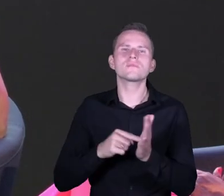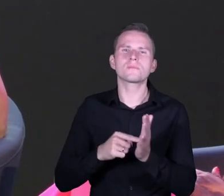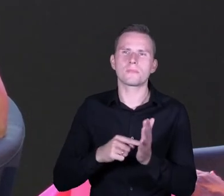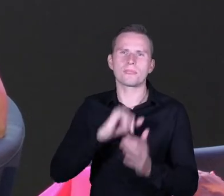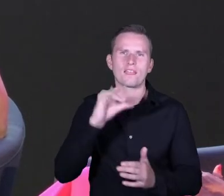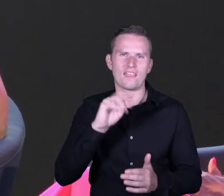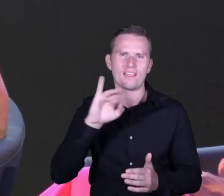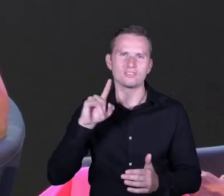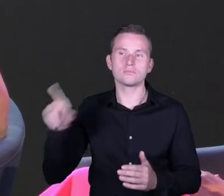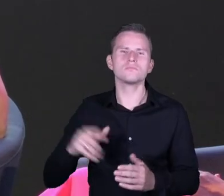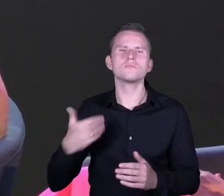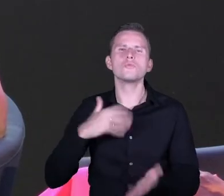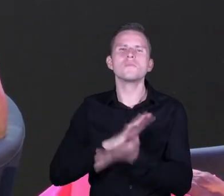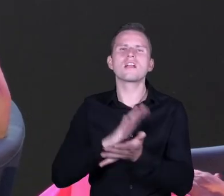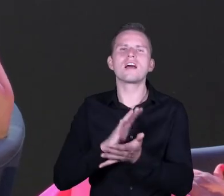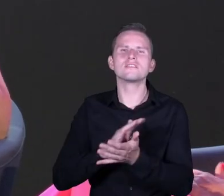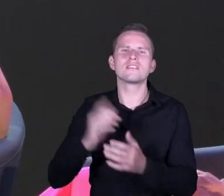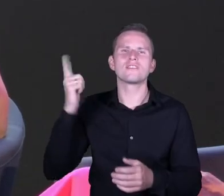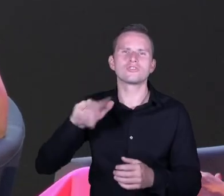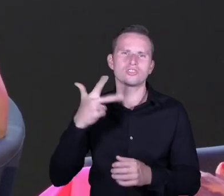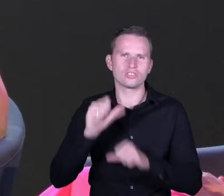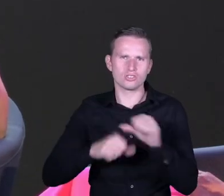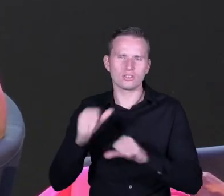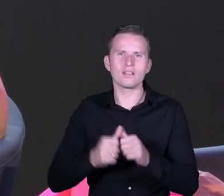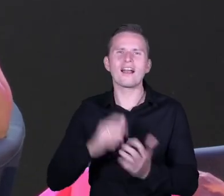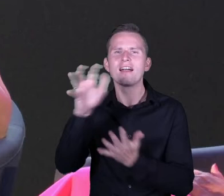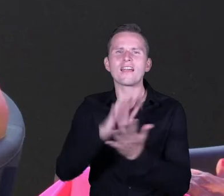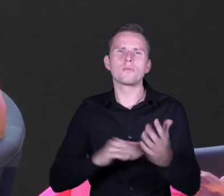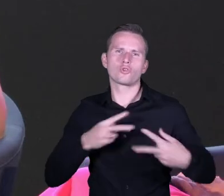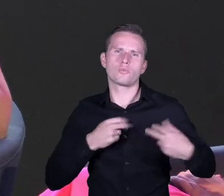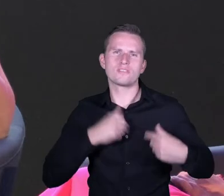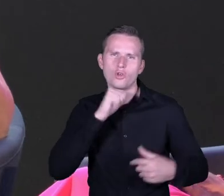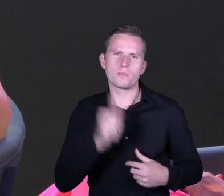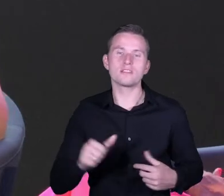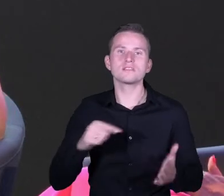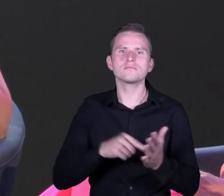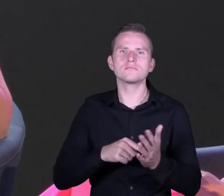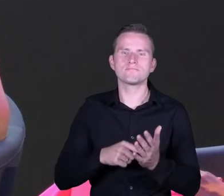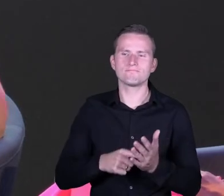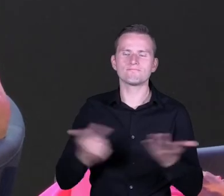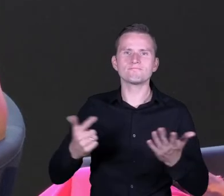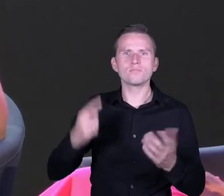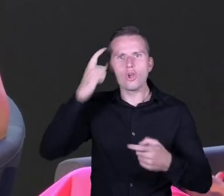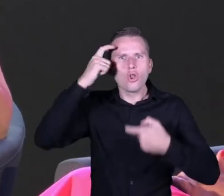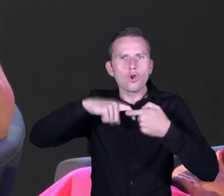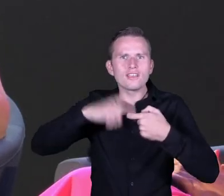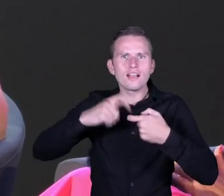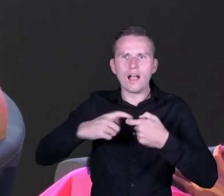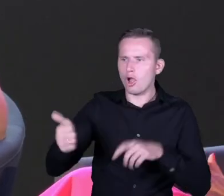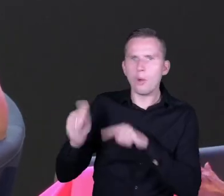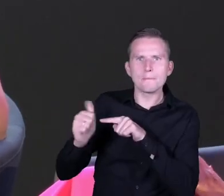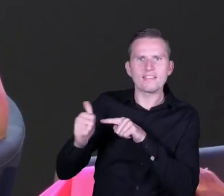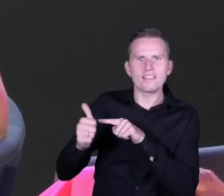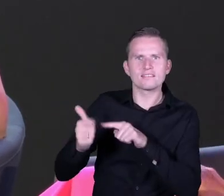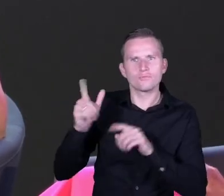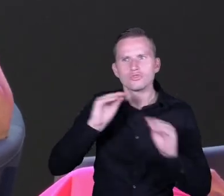to jest publikacja z 2003 roku. To jest raport Komisji Europejskiej o stanie przechodzenia na tę logikę kompetencji w krajach Unii